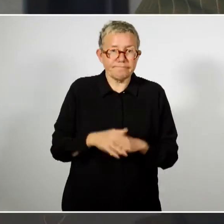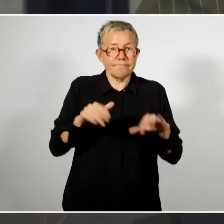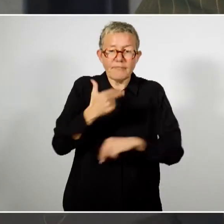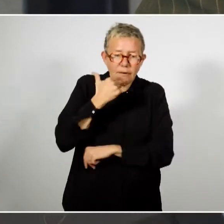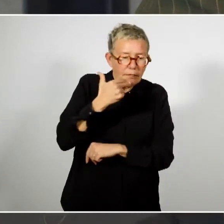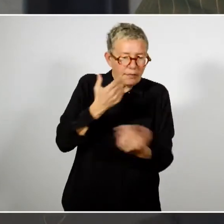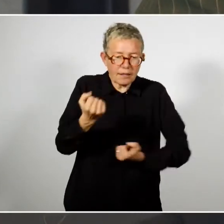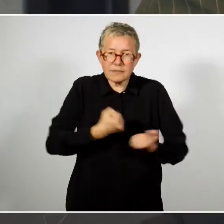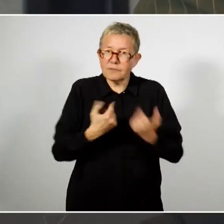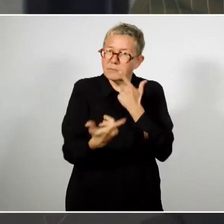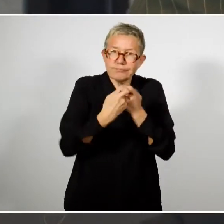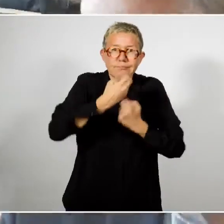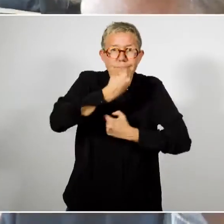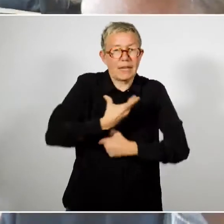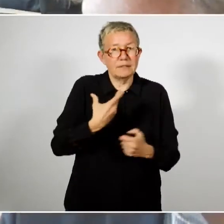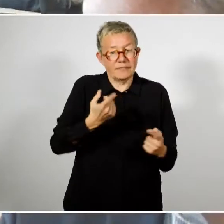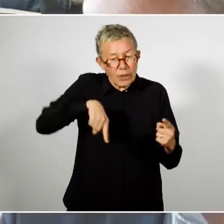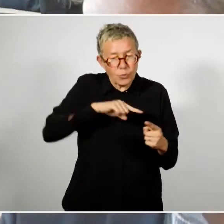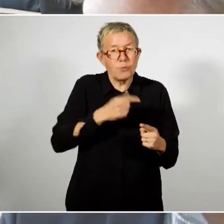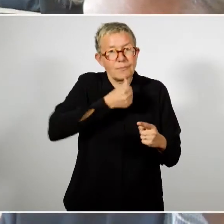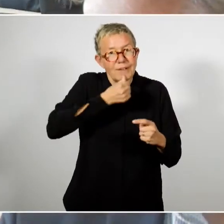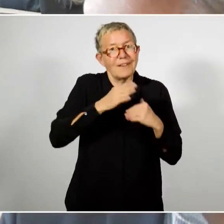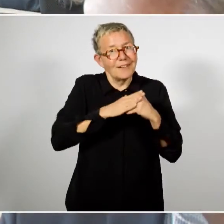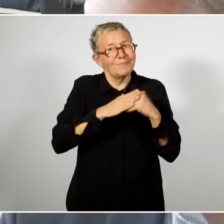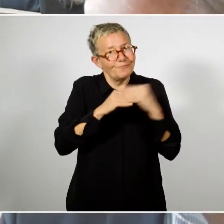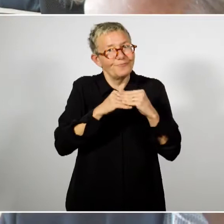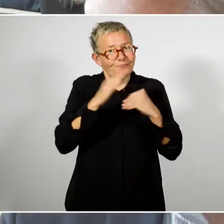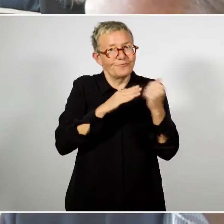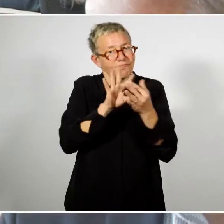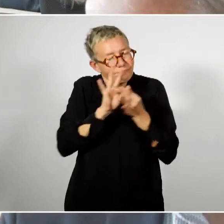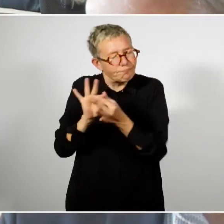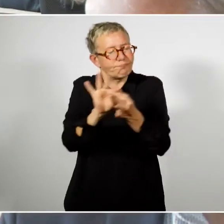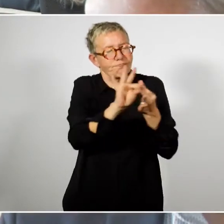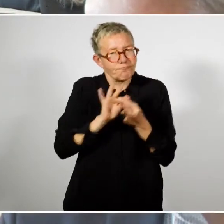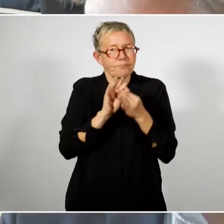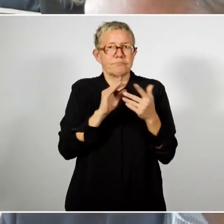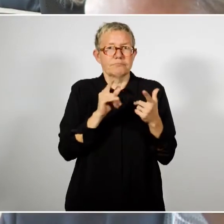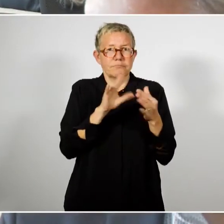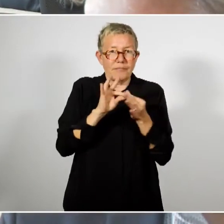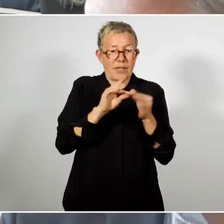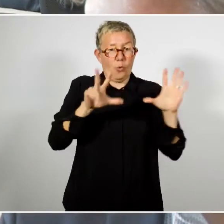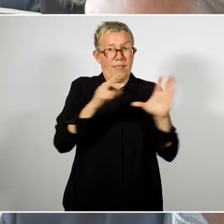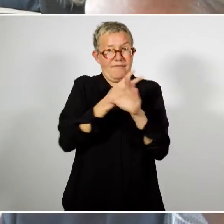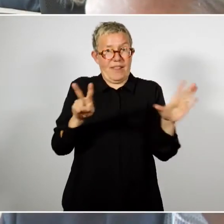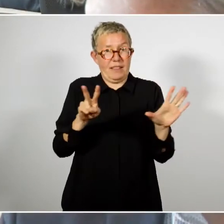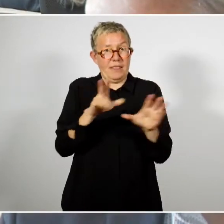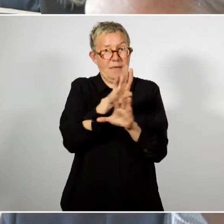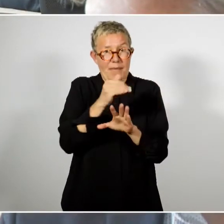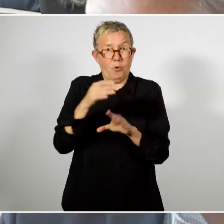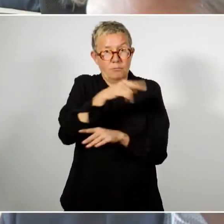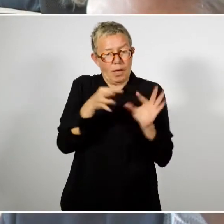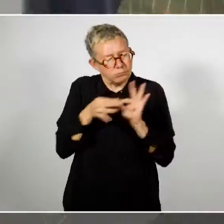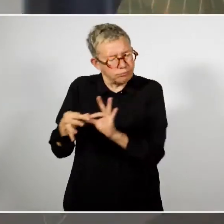services au quotidien, nous l'avons patiemment construite ensemble dans une relation étroite entre les 8 communes de la métropole.